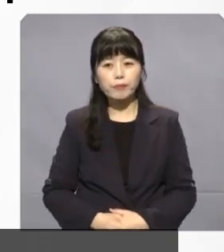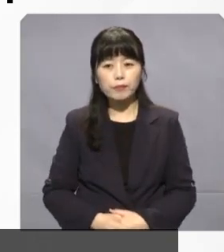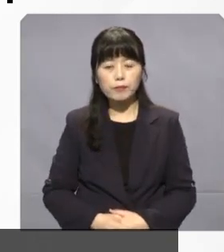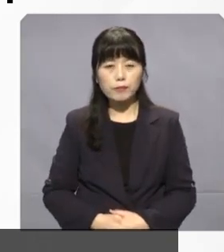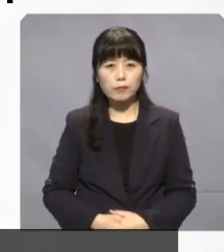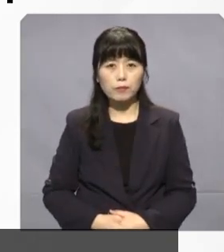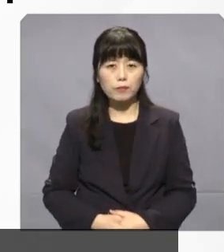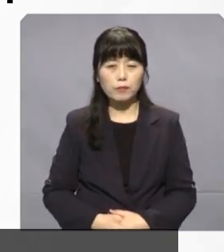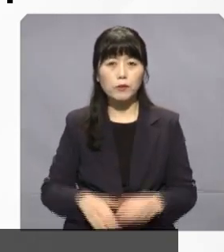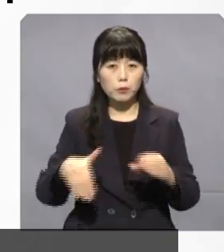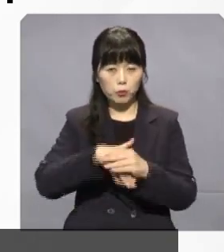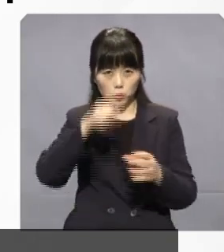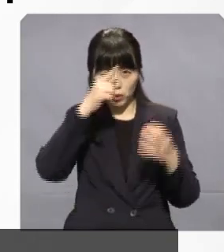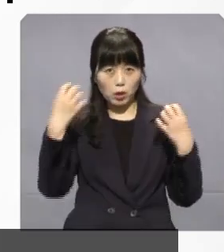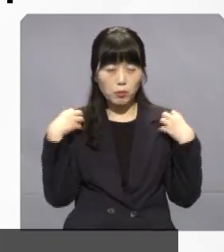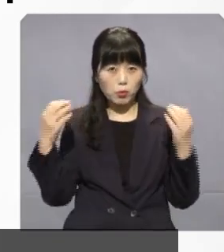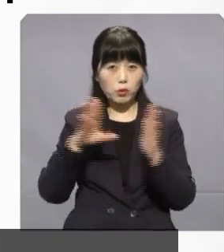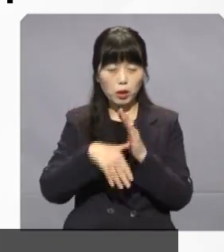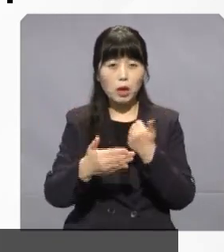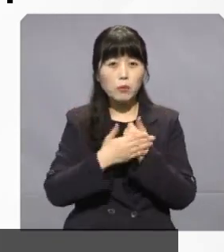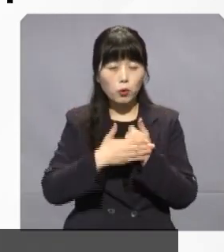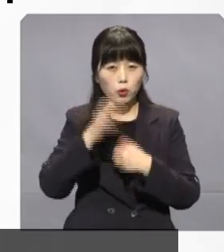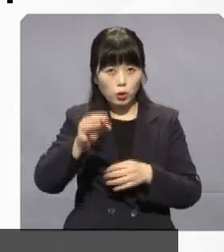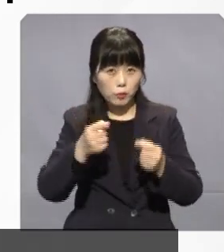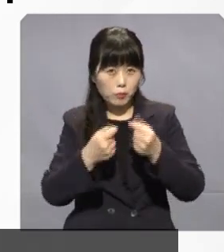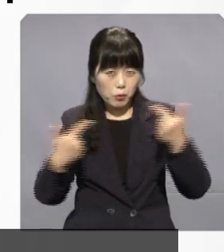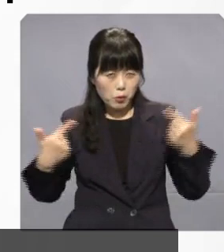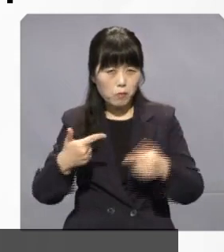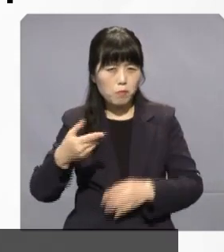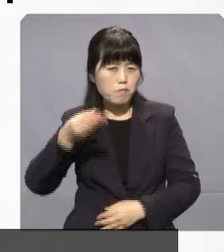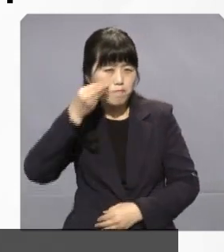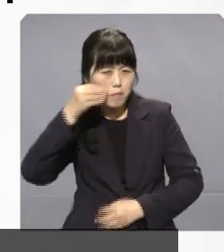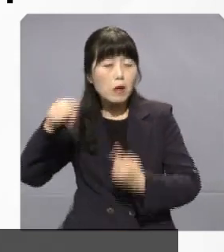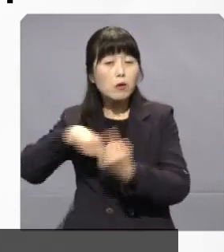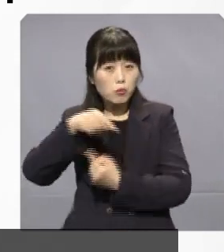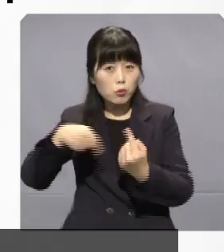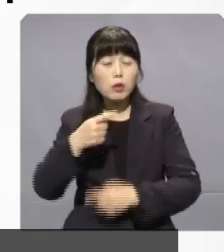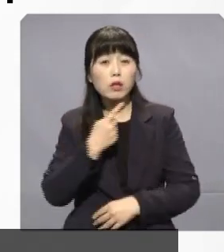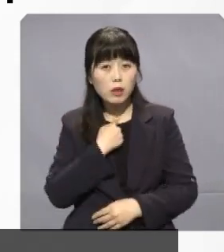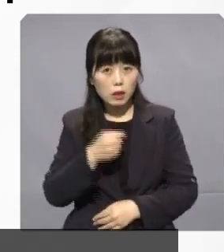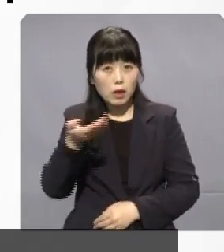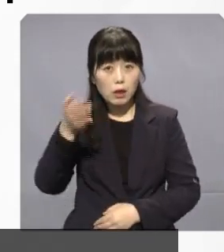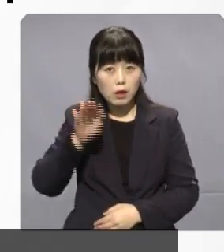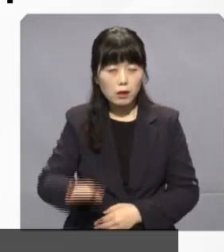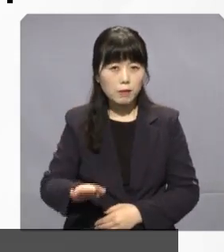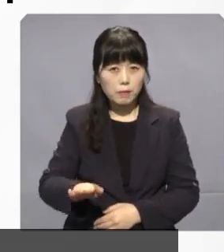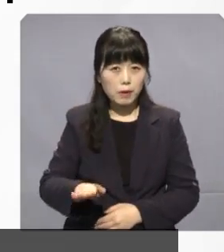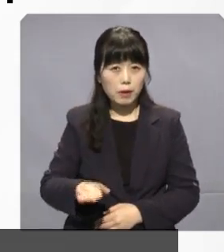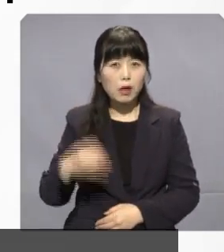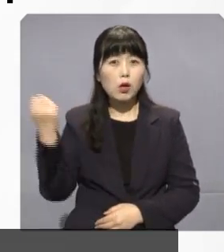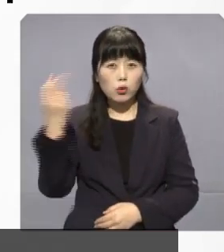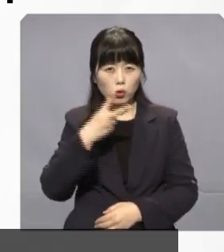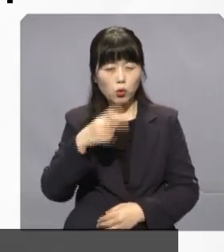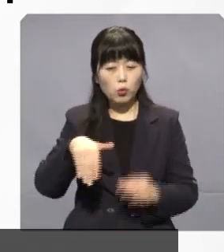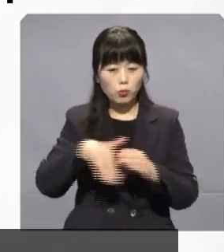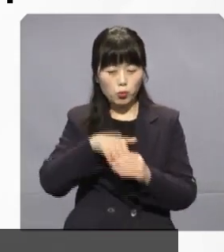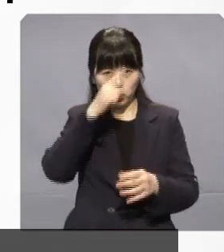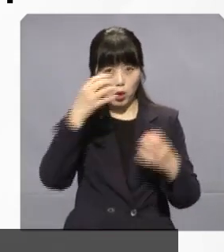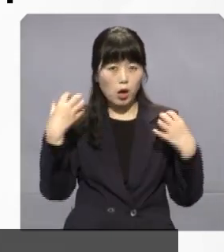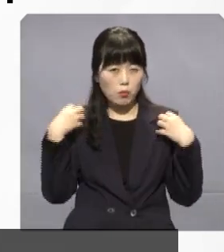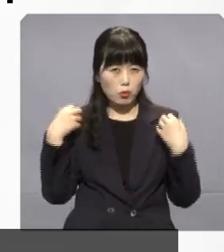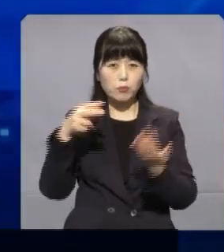얘기했습니다 지난 문정부 때 보조금이 특히 늘었고 방만하게 운영이 됐다 하지만 또 꼭 문재인